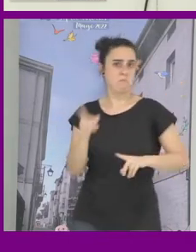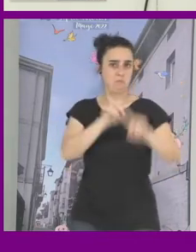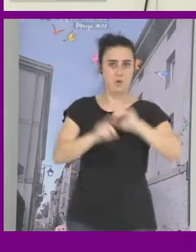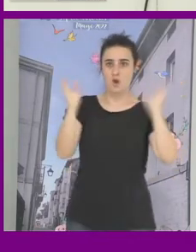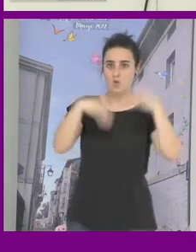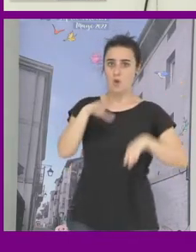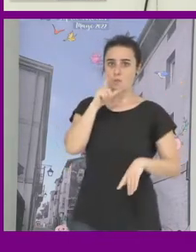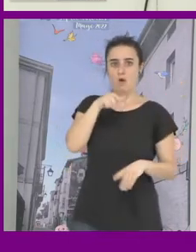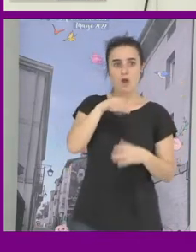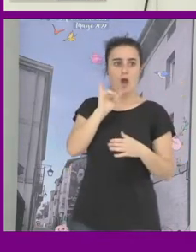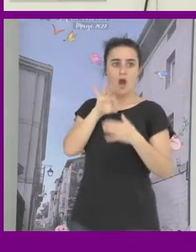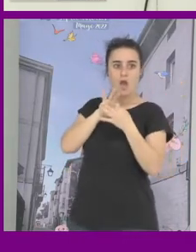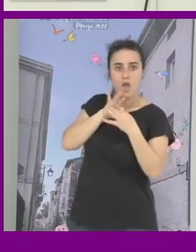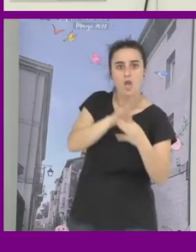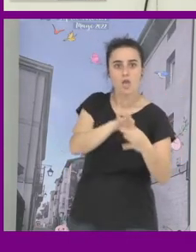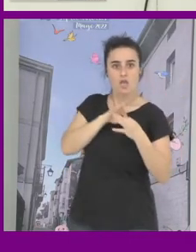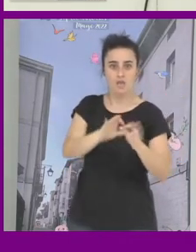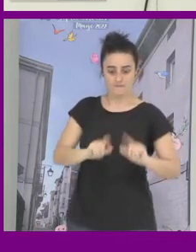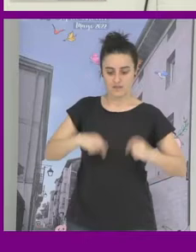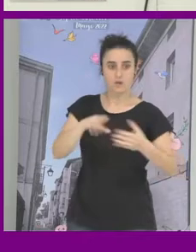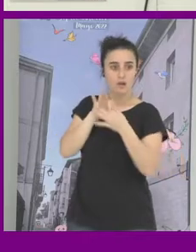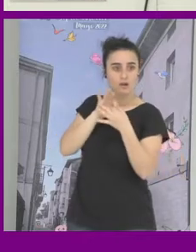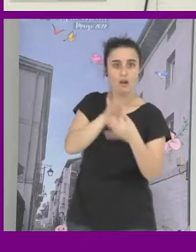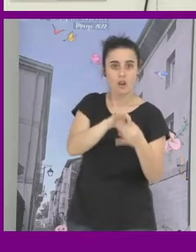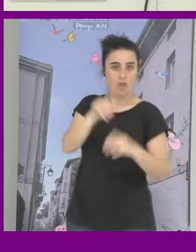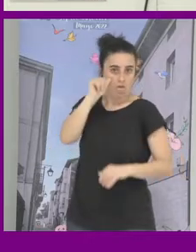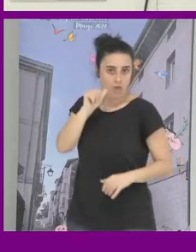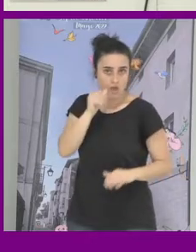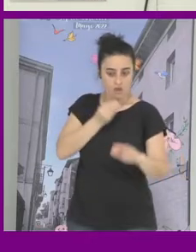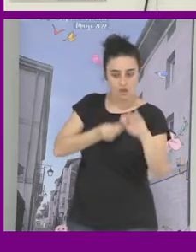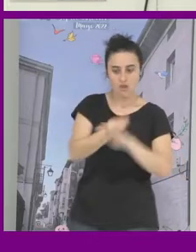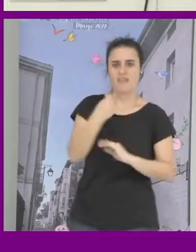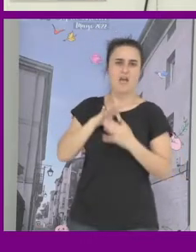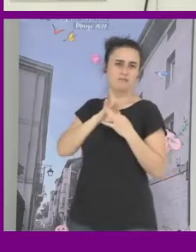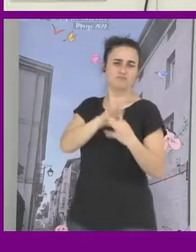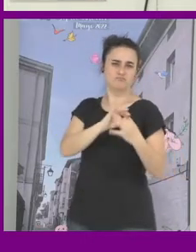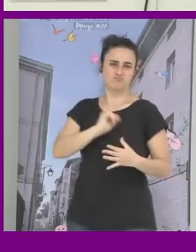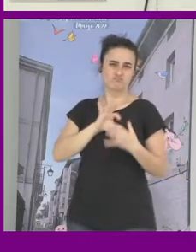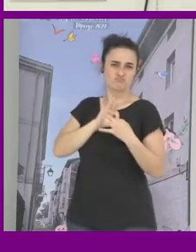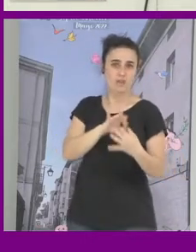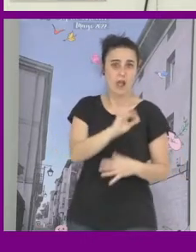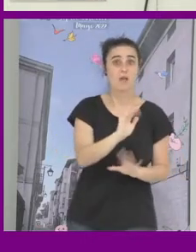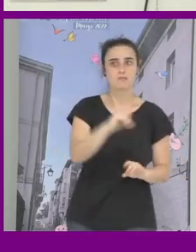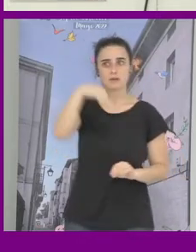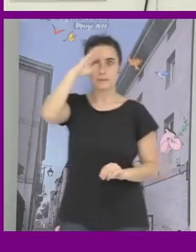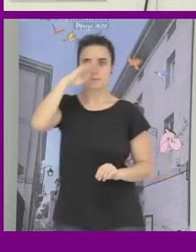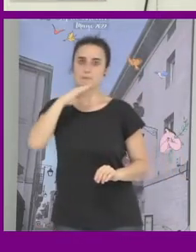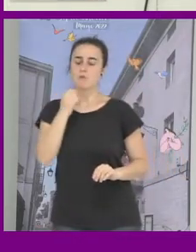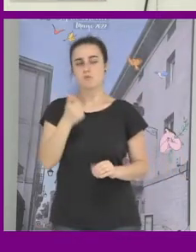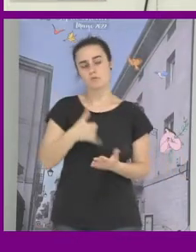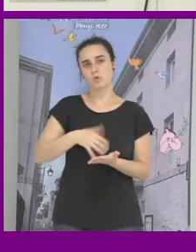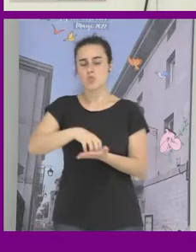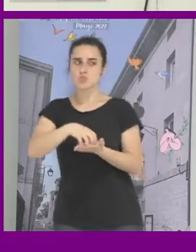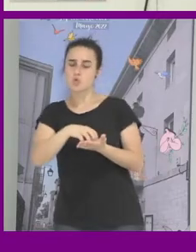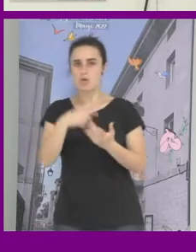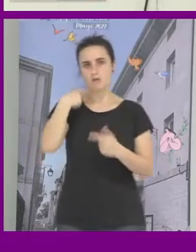duelako umearekin hartu emon fisiologikoa, haurdunaldia eta erditzaren bidez. Aldiz, aitak bere aitatasuna zalantzan jarriko